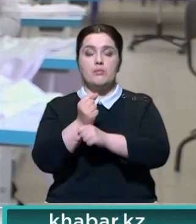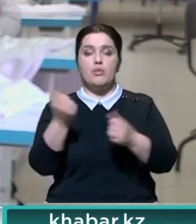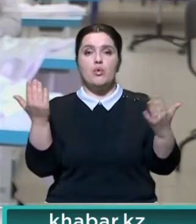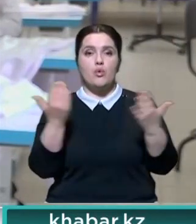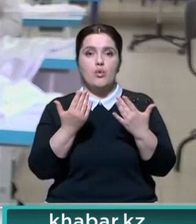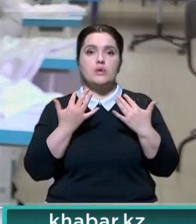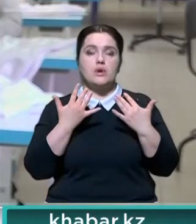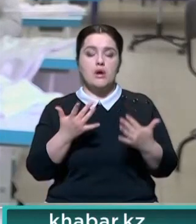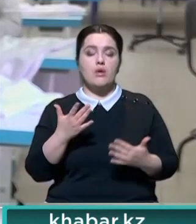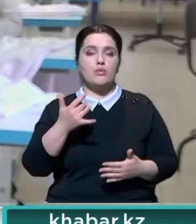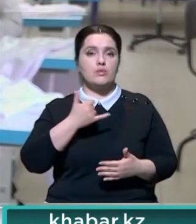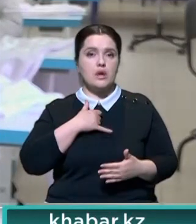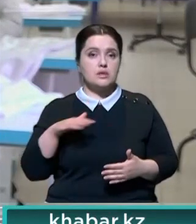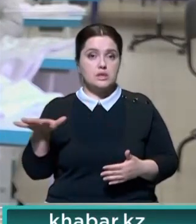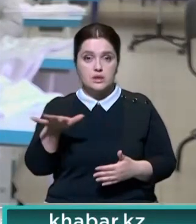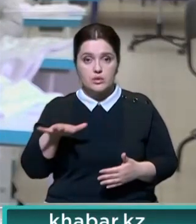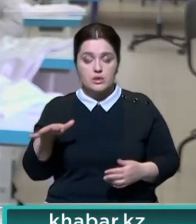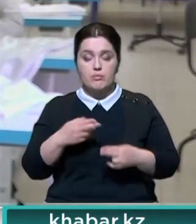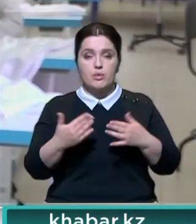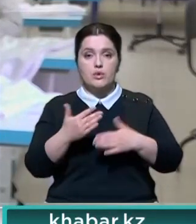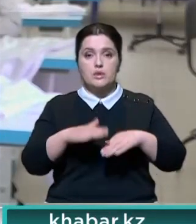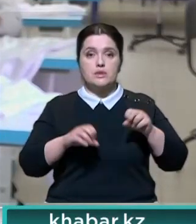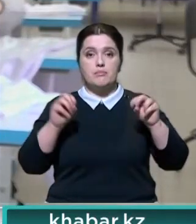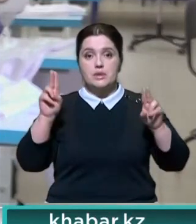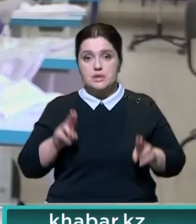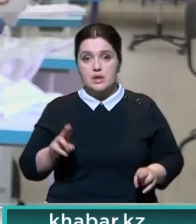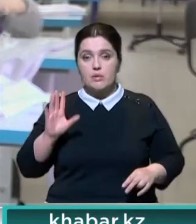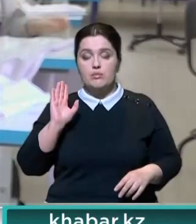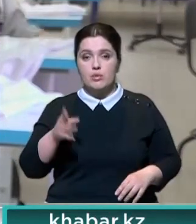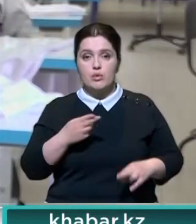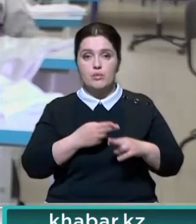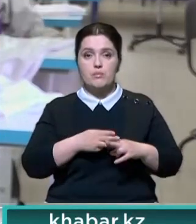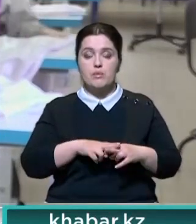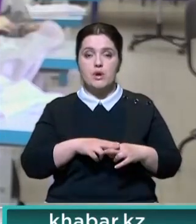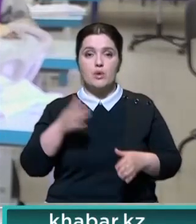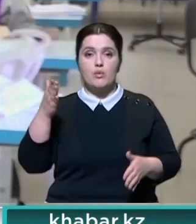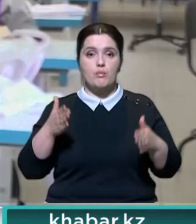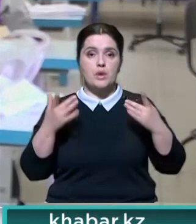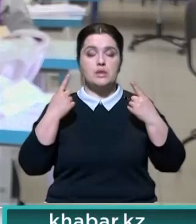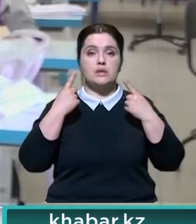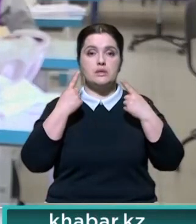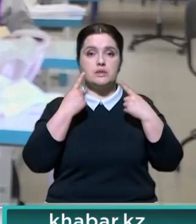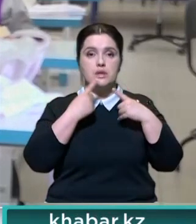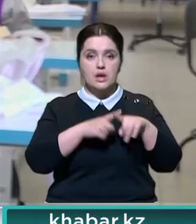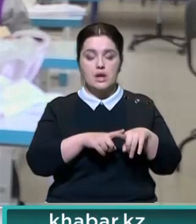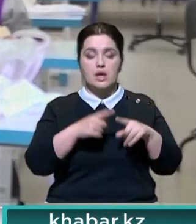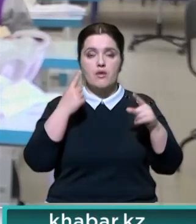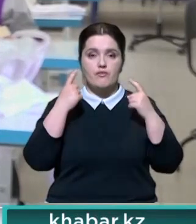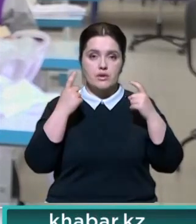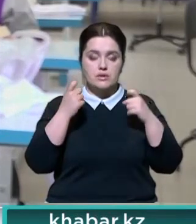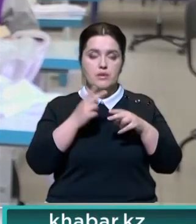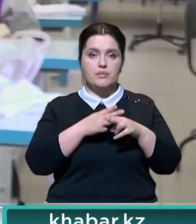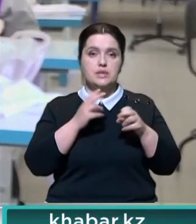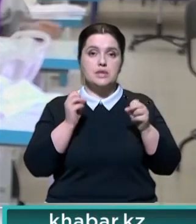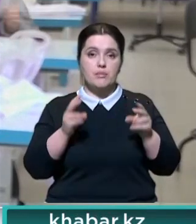будут необходимы в нашем регионе. Новые специальности, которые мы собираемся ввести в этом году – робототехника, мехатроника, система информационной